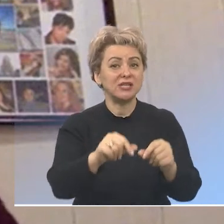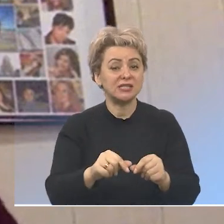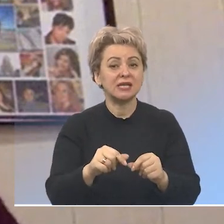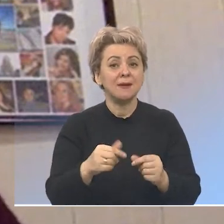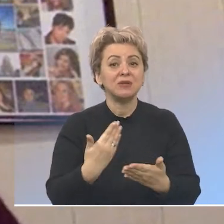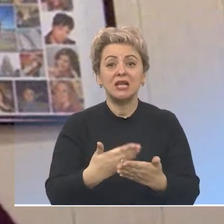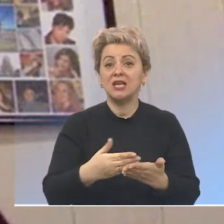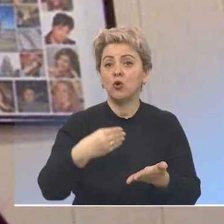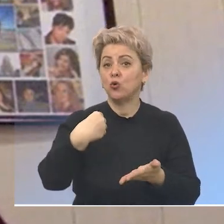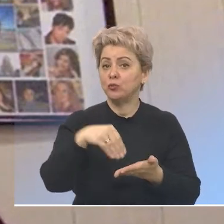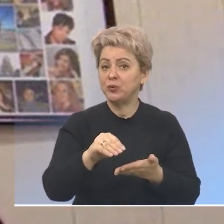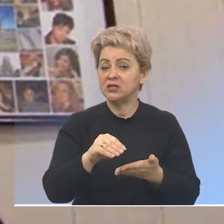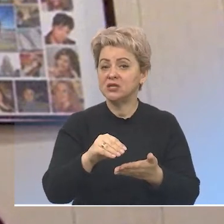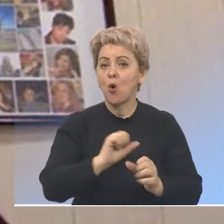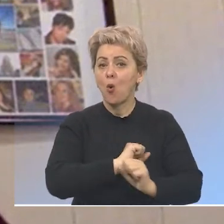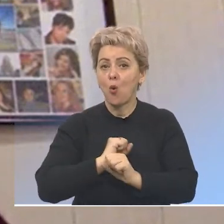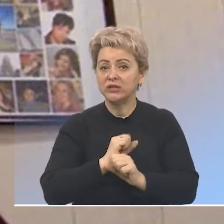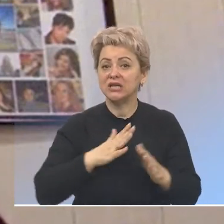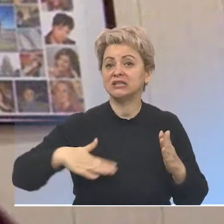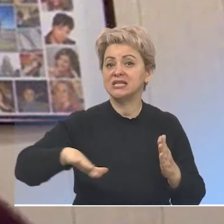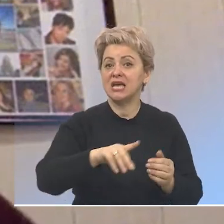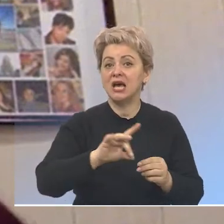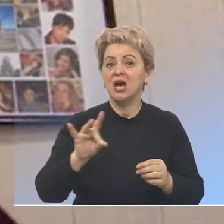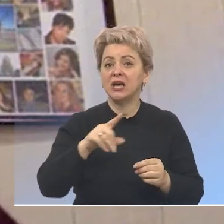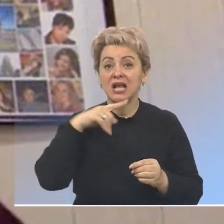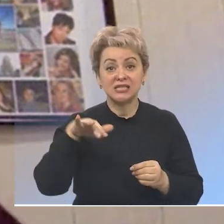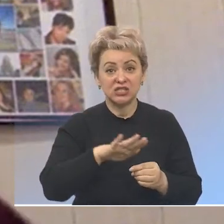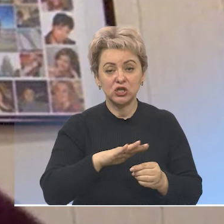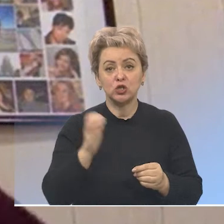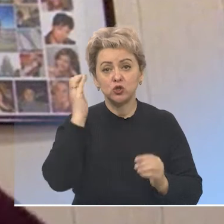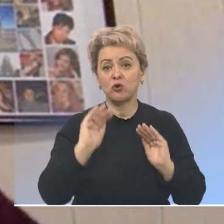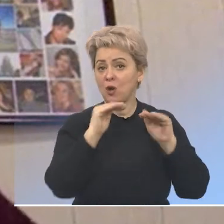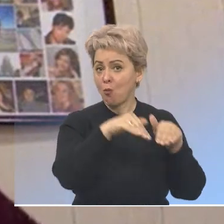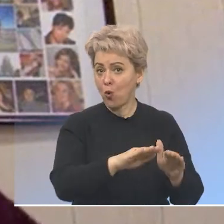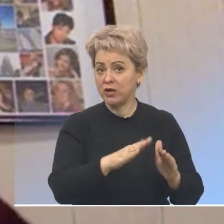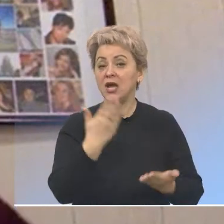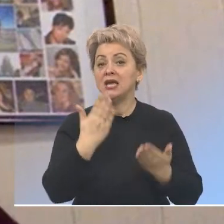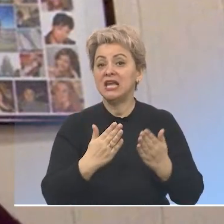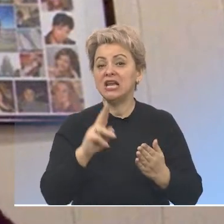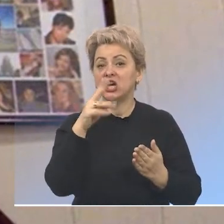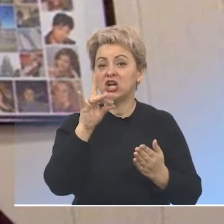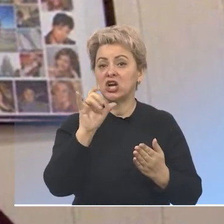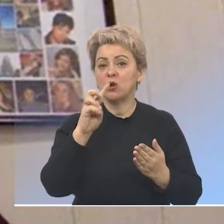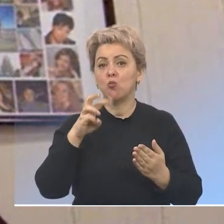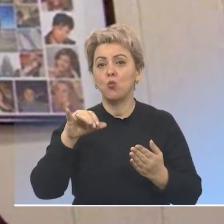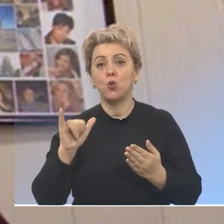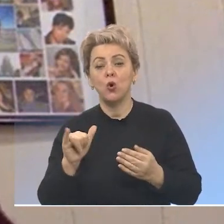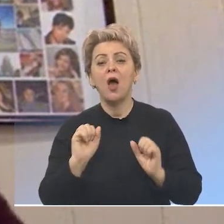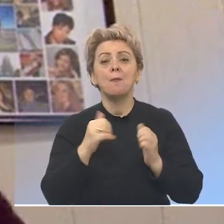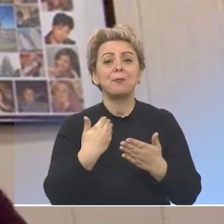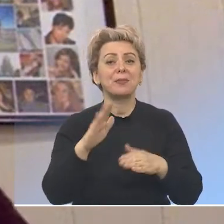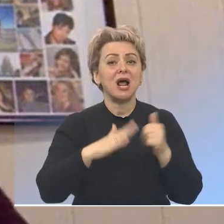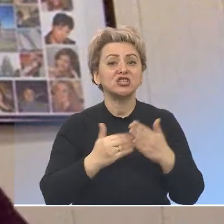или, например, приобрести отдых на территории Российской Федерации, на Черноморском побережье или в Крыму, потому